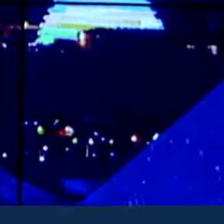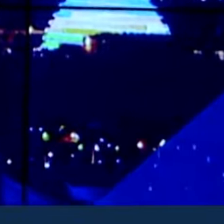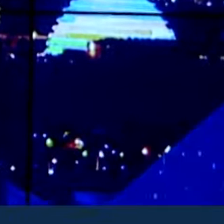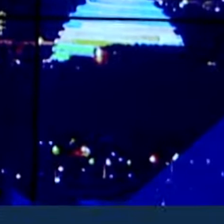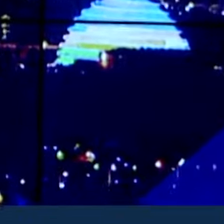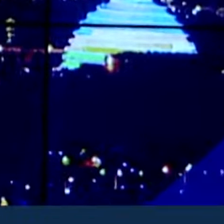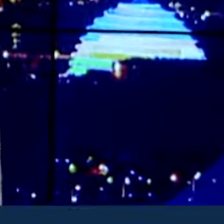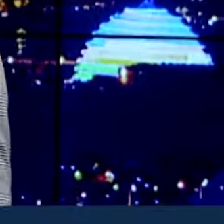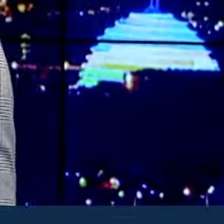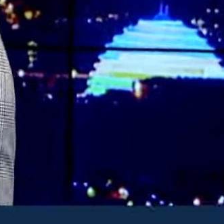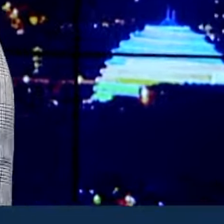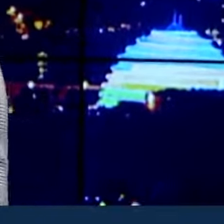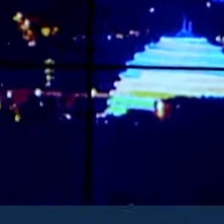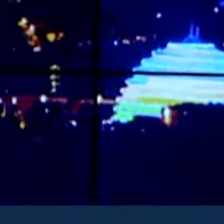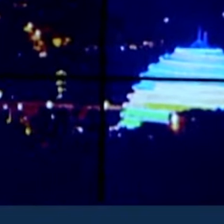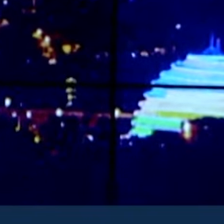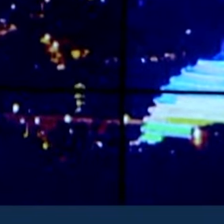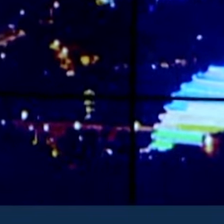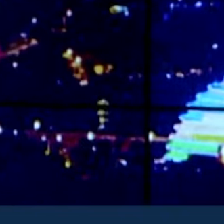zamane